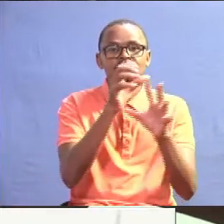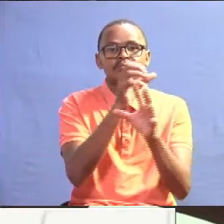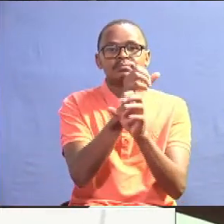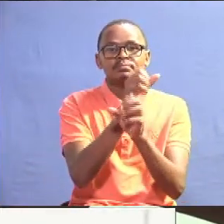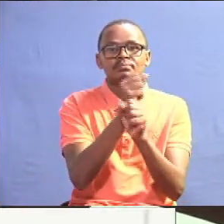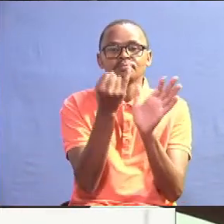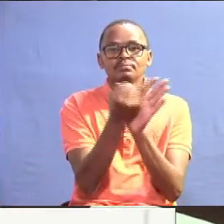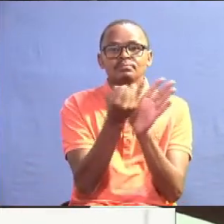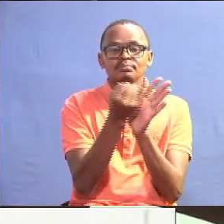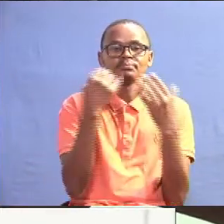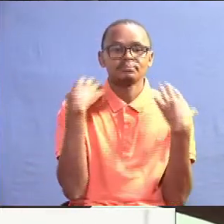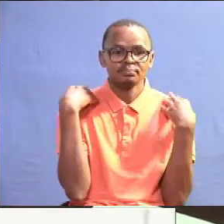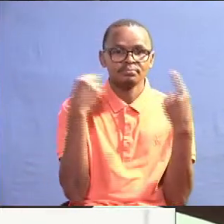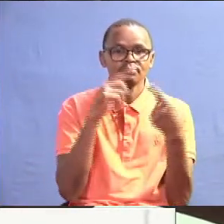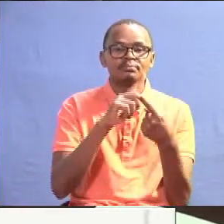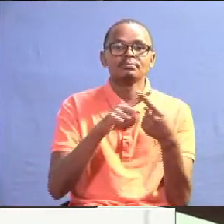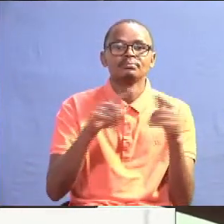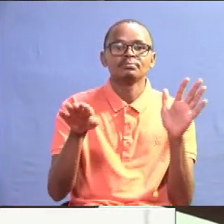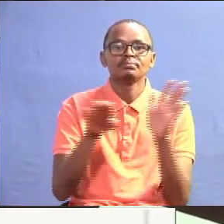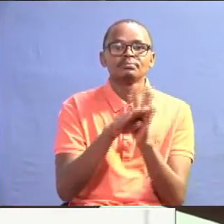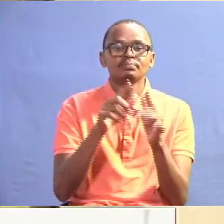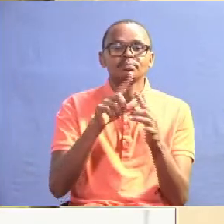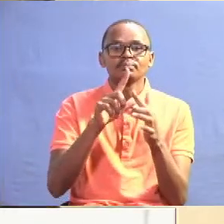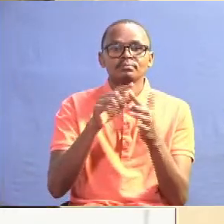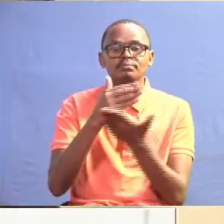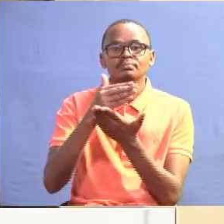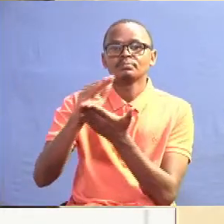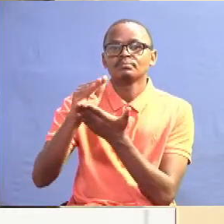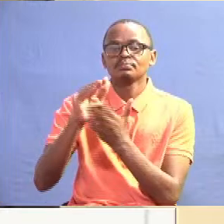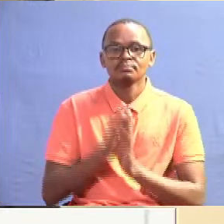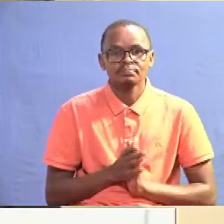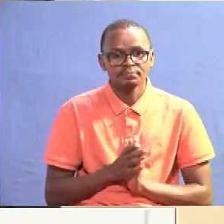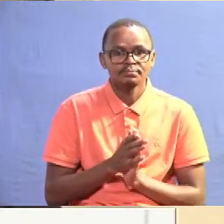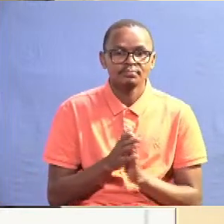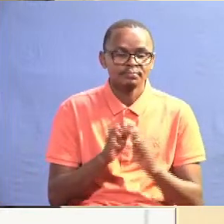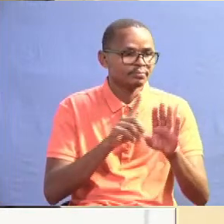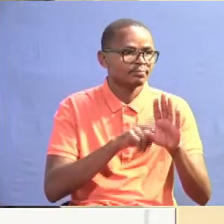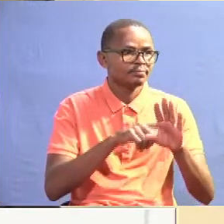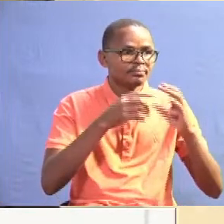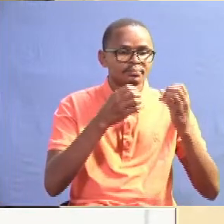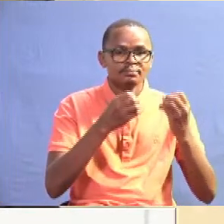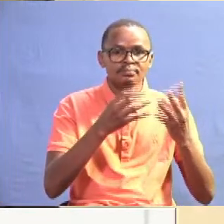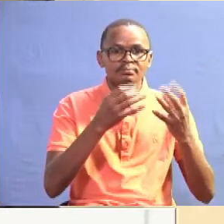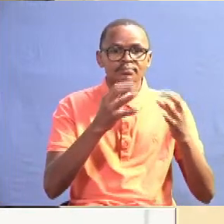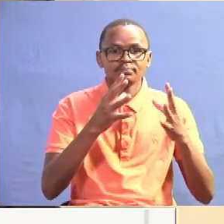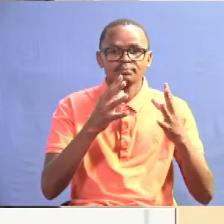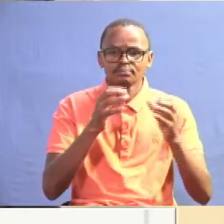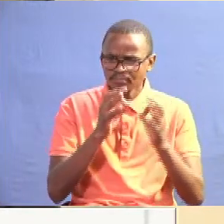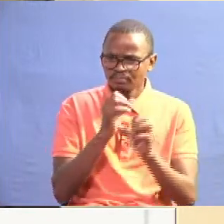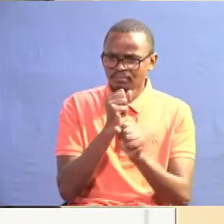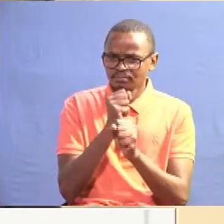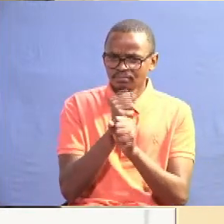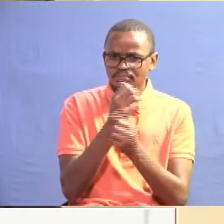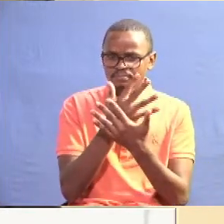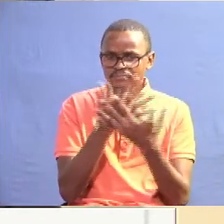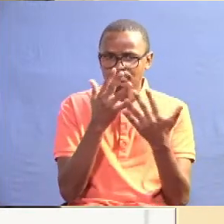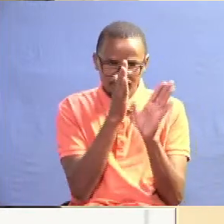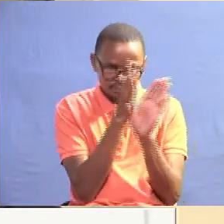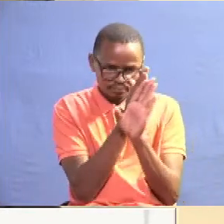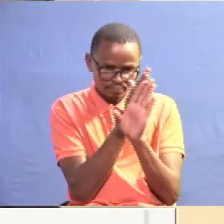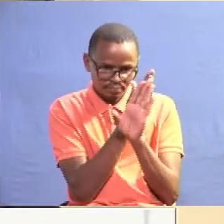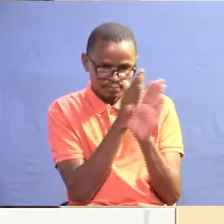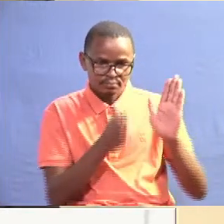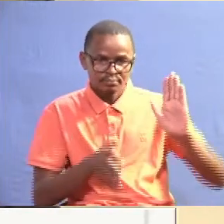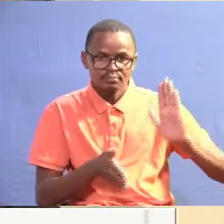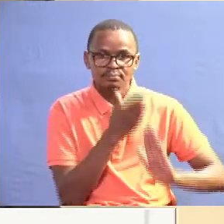illegal practice to outlawed gangs and sections. Najua sasa kwa wakati mwingi Mtu akifanya kitendo kama hicho anajificha, anatoroka kama